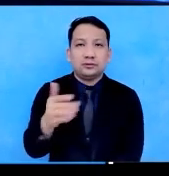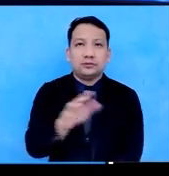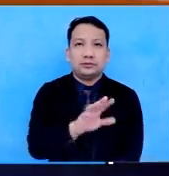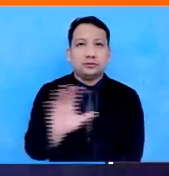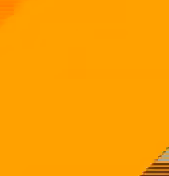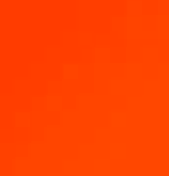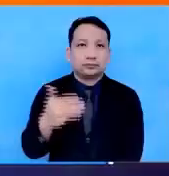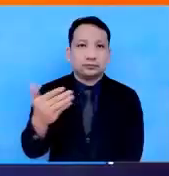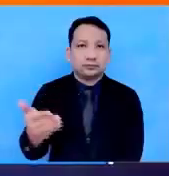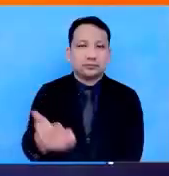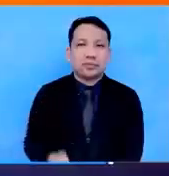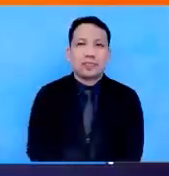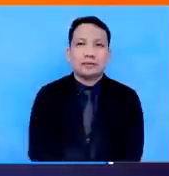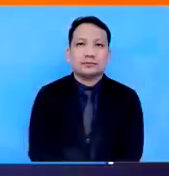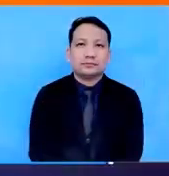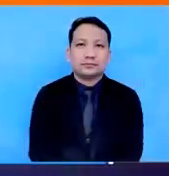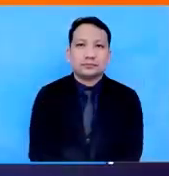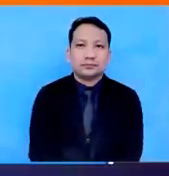Abroad.